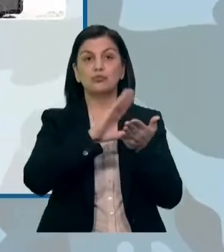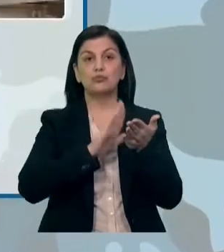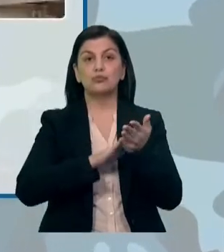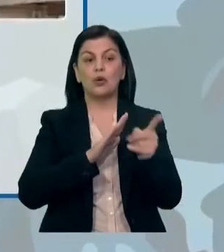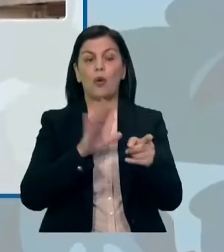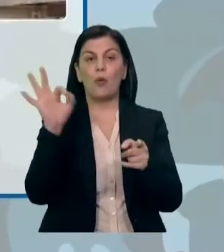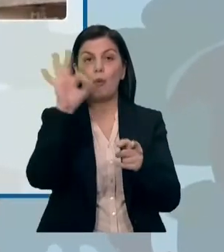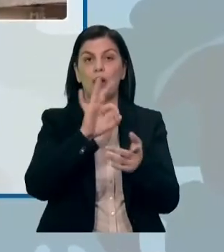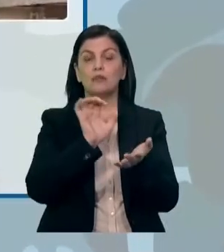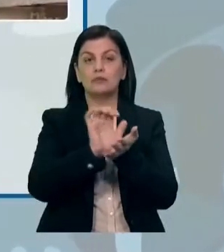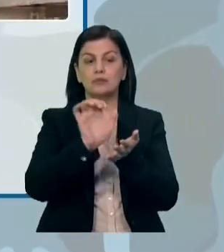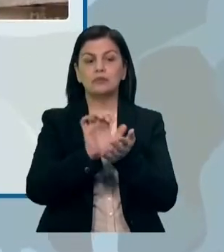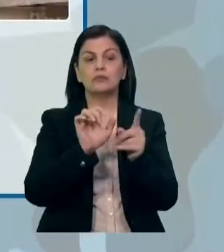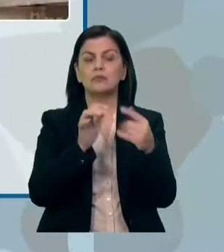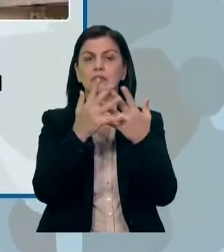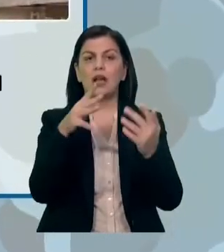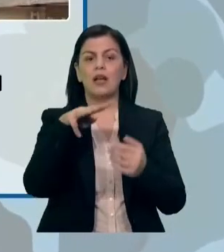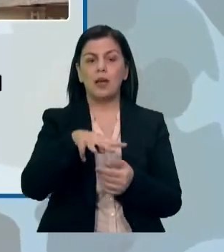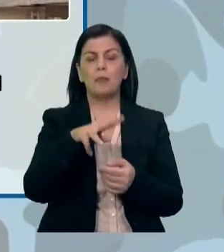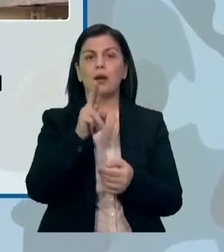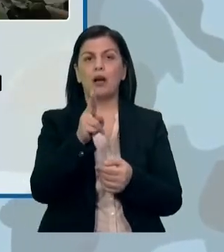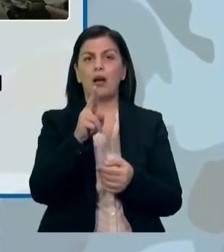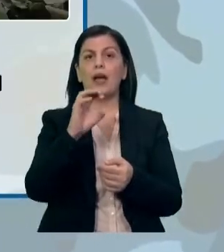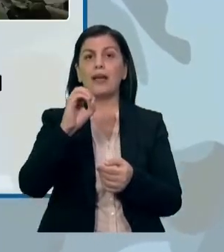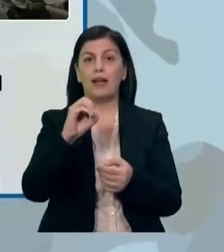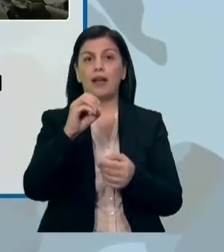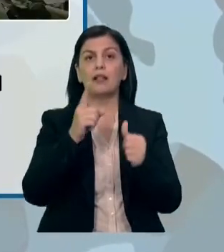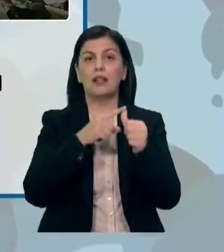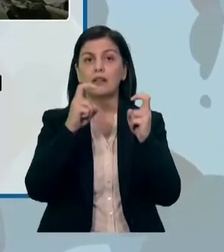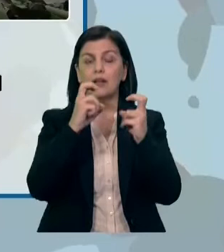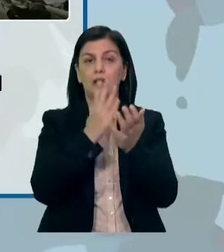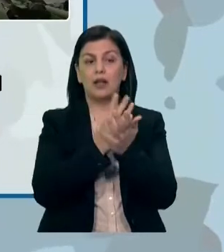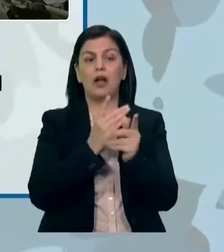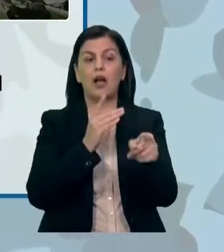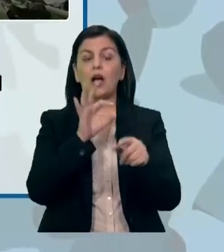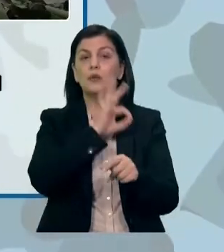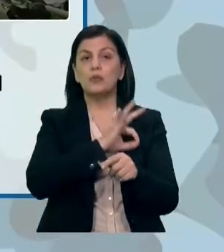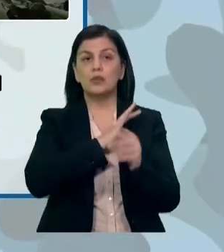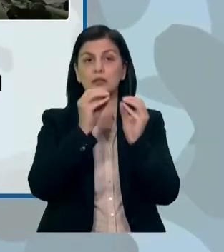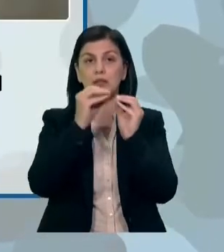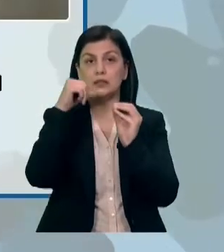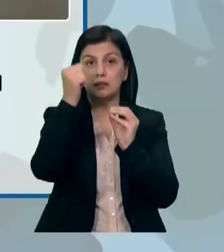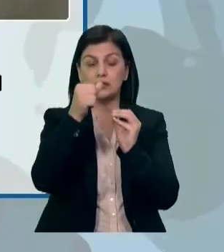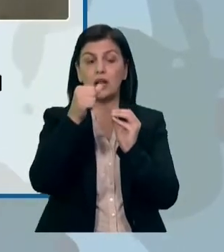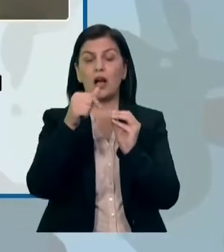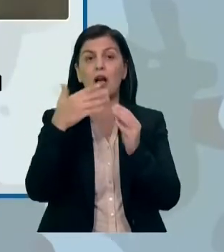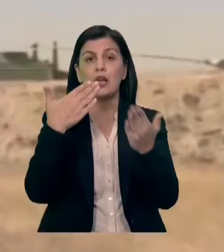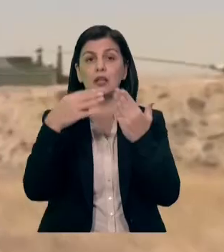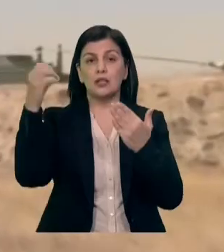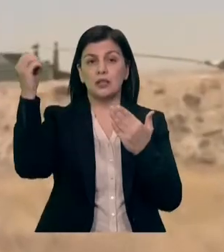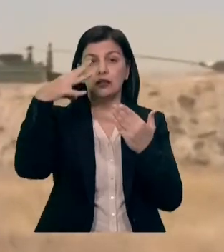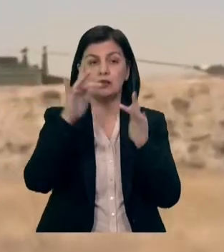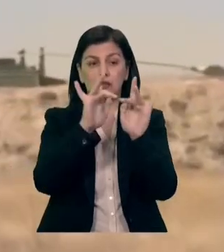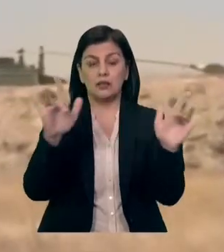İskəndərin MKY modifikasiyaları mövcuddur. İstismar müddəti 10 il, səhra şəraitində isə 3 ildir. Kompleks